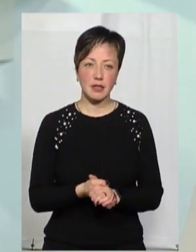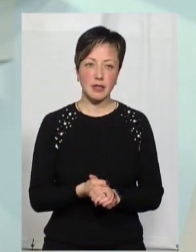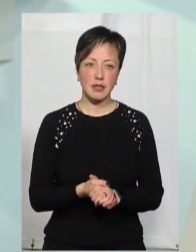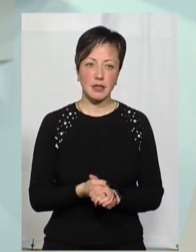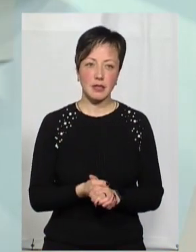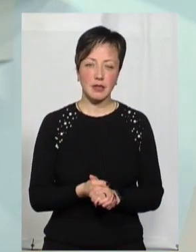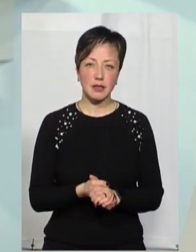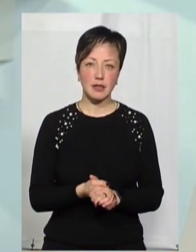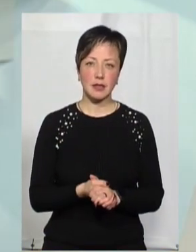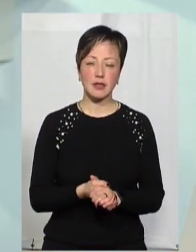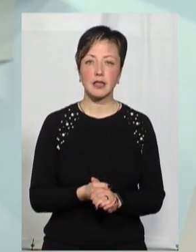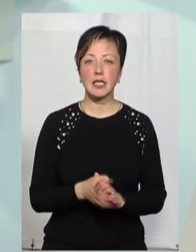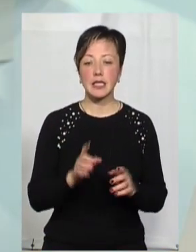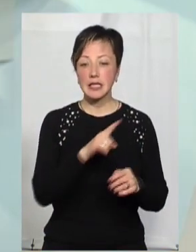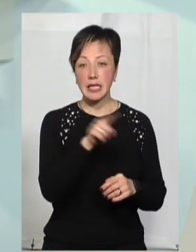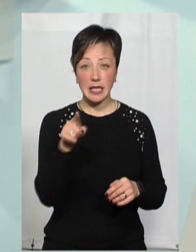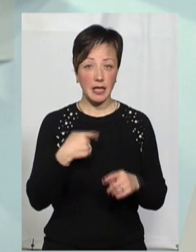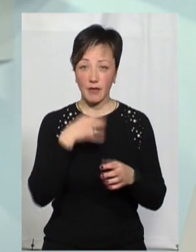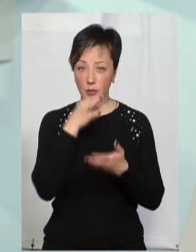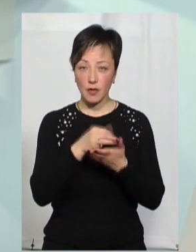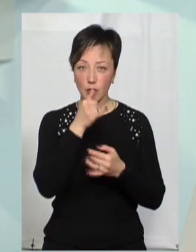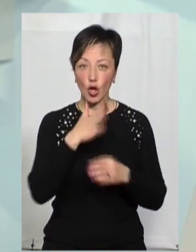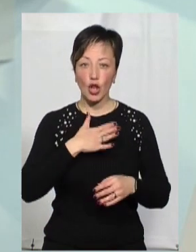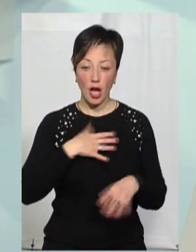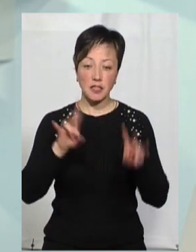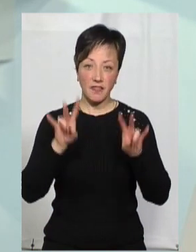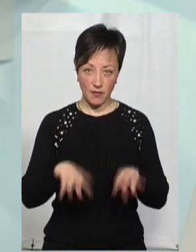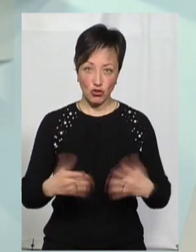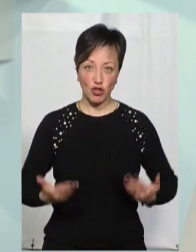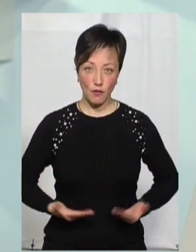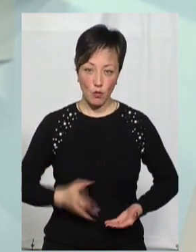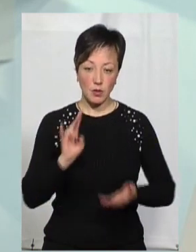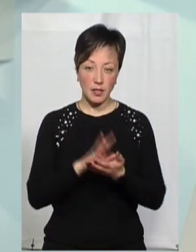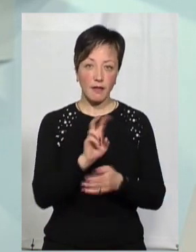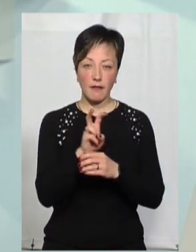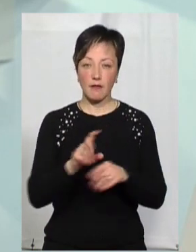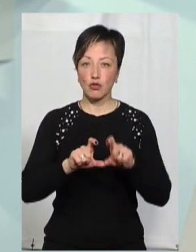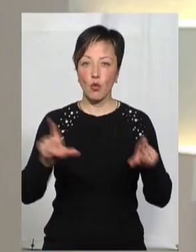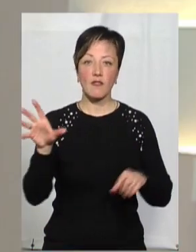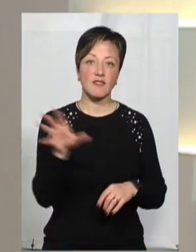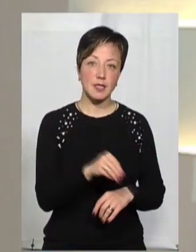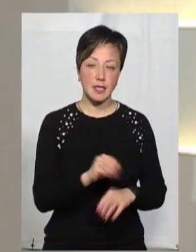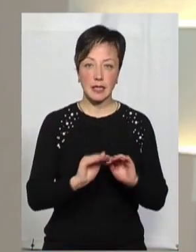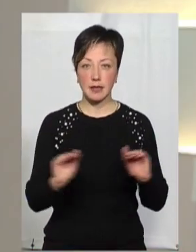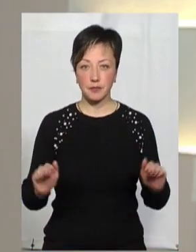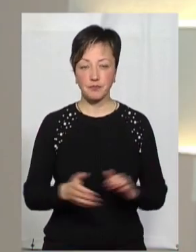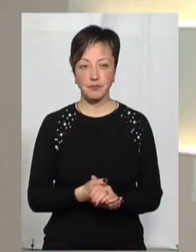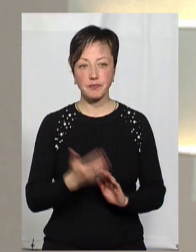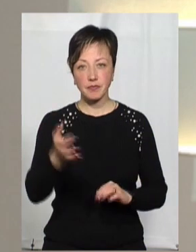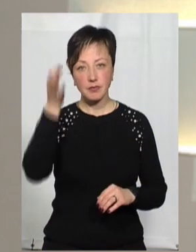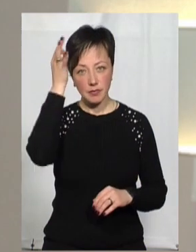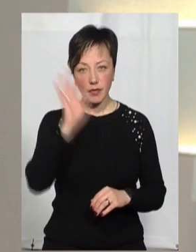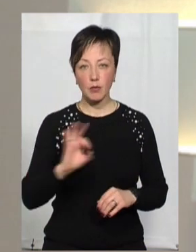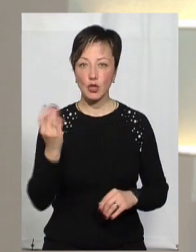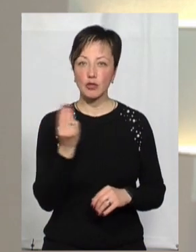на поминальні дні, да. За тих я відповісти не можу. Наші, ті, які осідли, відвідують школу всі. Ви згадали про Шепетівку, ми